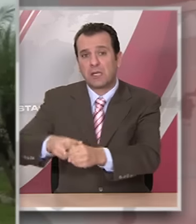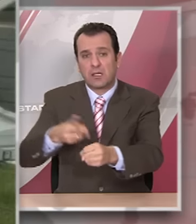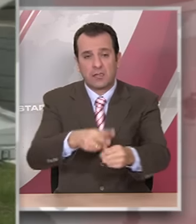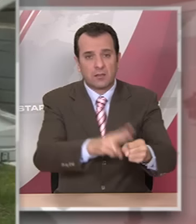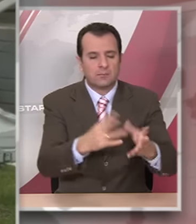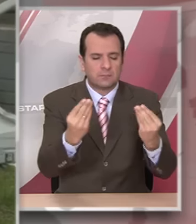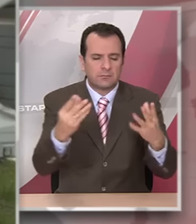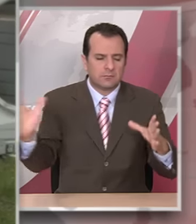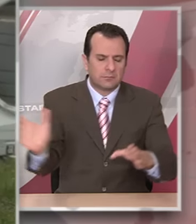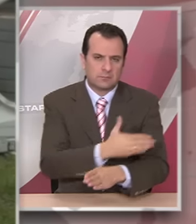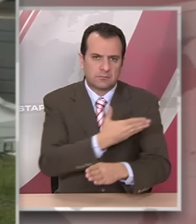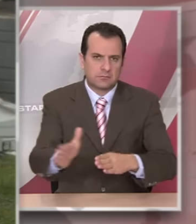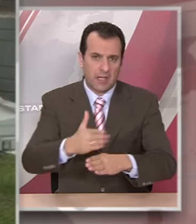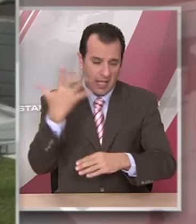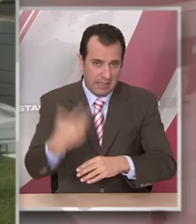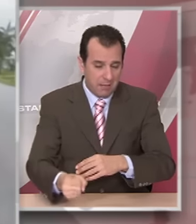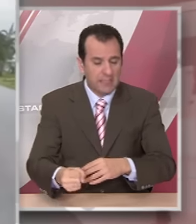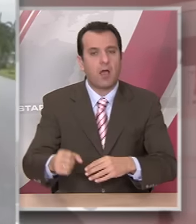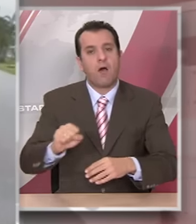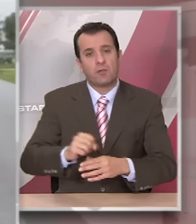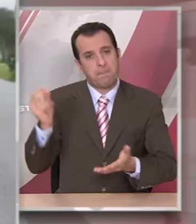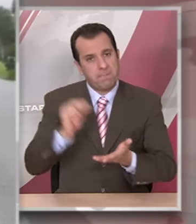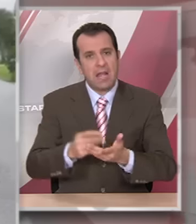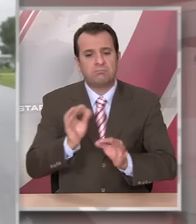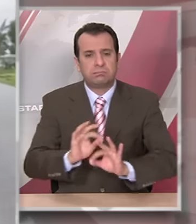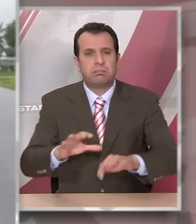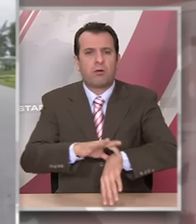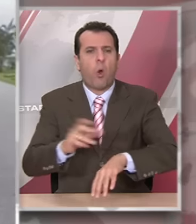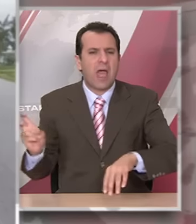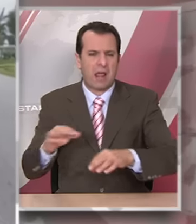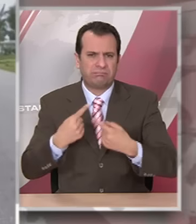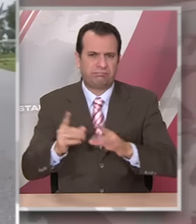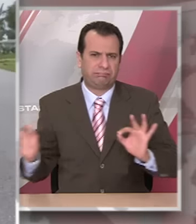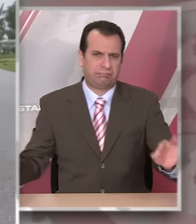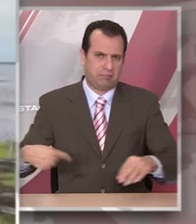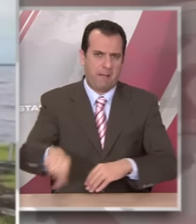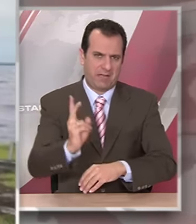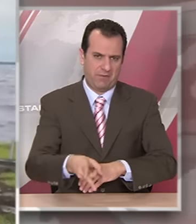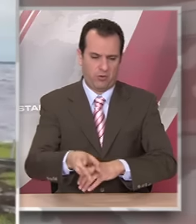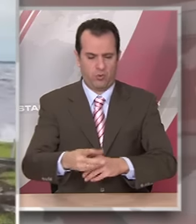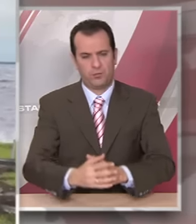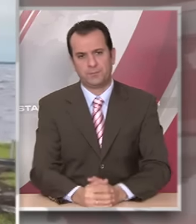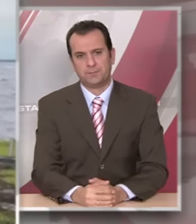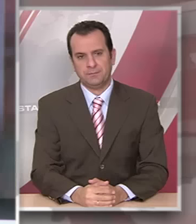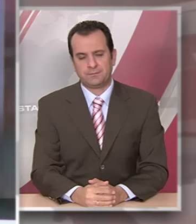ζημιές. Ενώ εκφράζονται και φόβοι για ξέσπασμα επιδημίας χολέρας. Σε ευχαριστούμε, Κωστή, για την ενημέρωση.